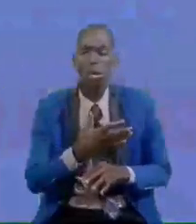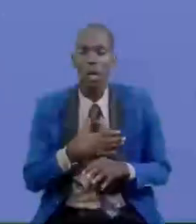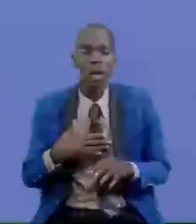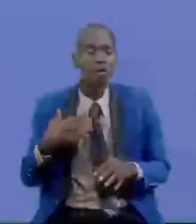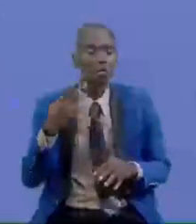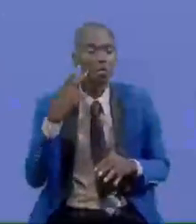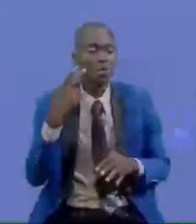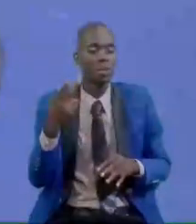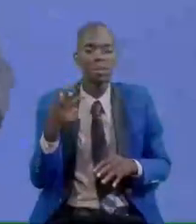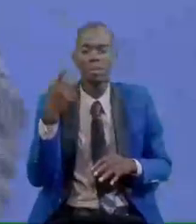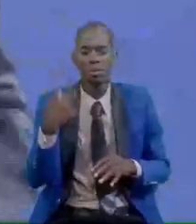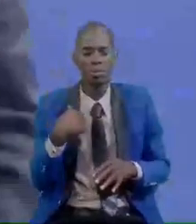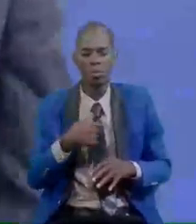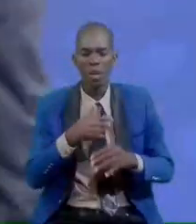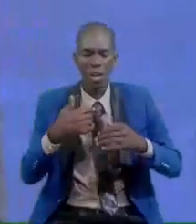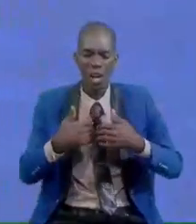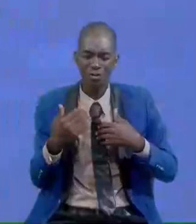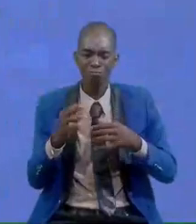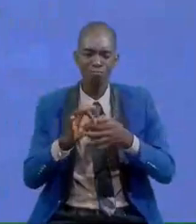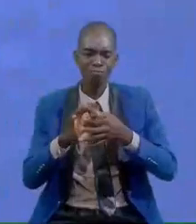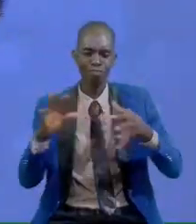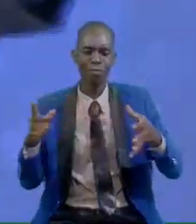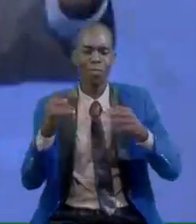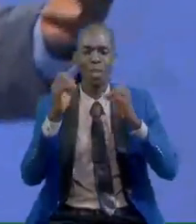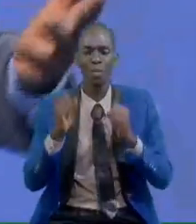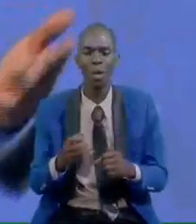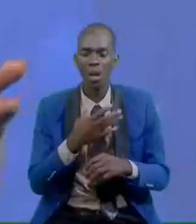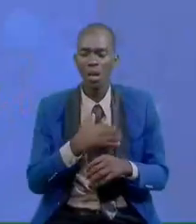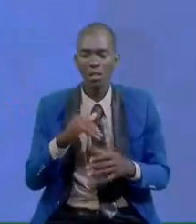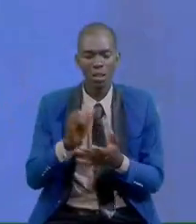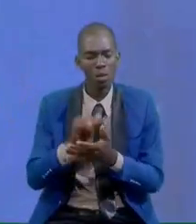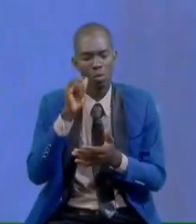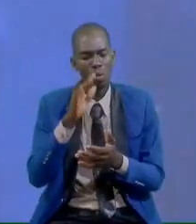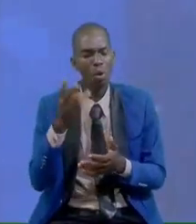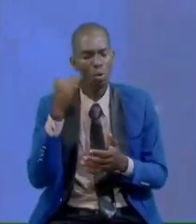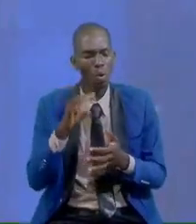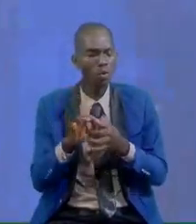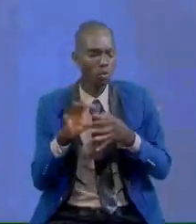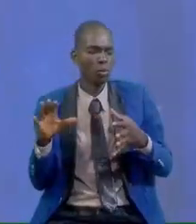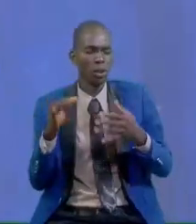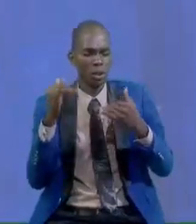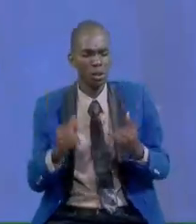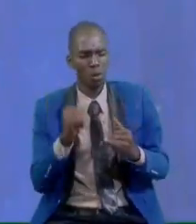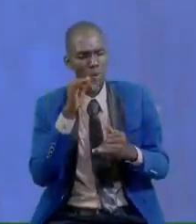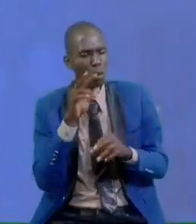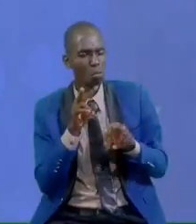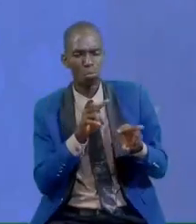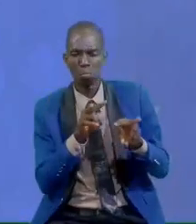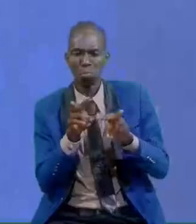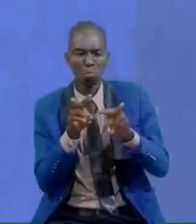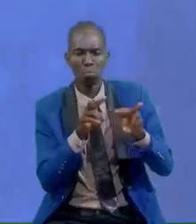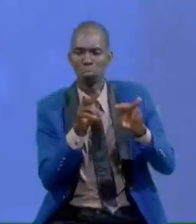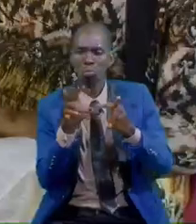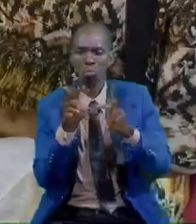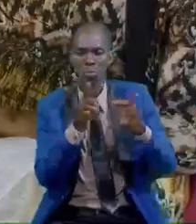la puissance et la femme était déliée tout d'un coup. Quand elle a vu que les gens partaient, elle a regardé à gauche, à